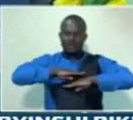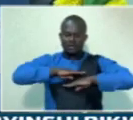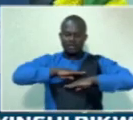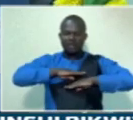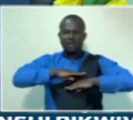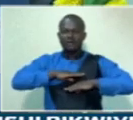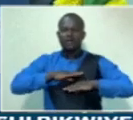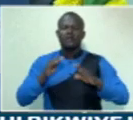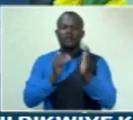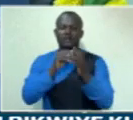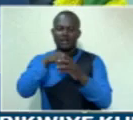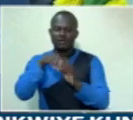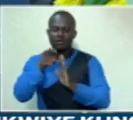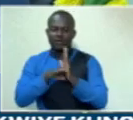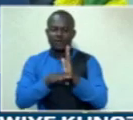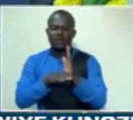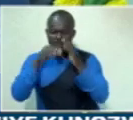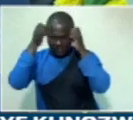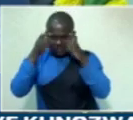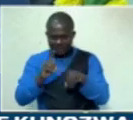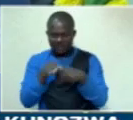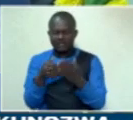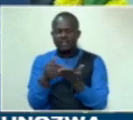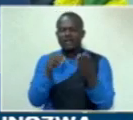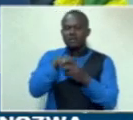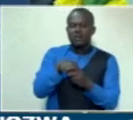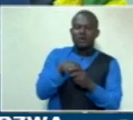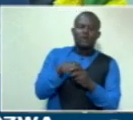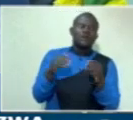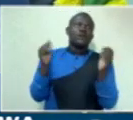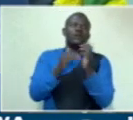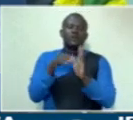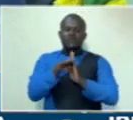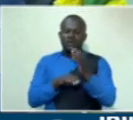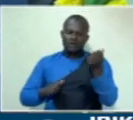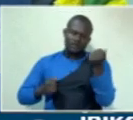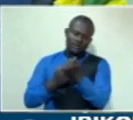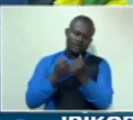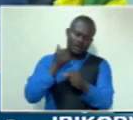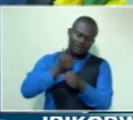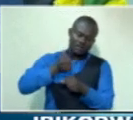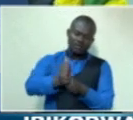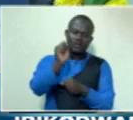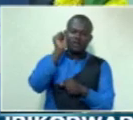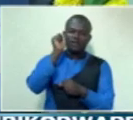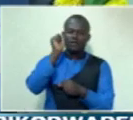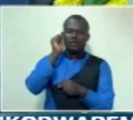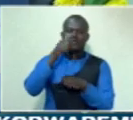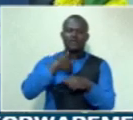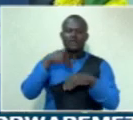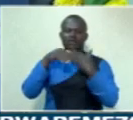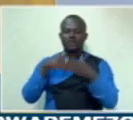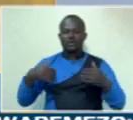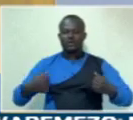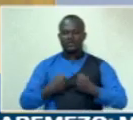harimo gahunda z'uburezi harimo ndetse na gahunda yo gushyigikira abikorera bagizweho